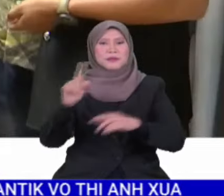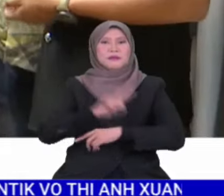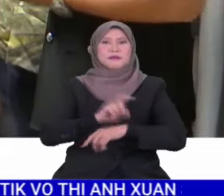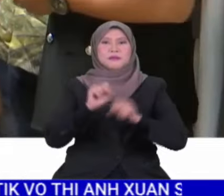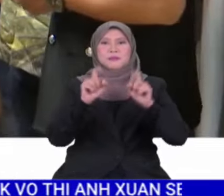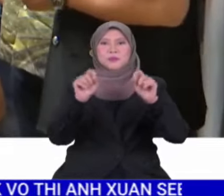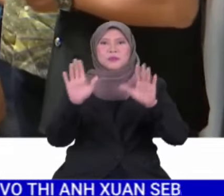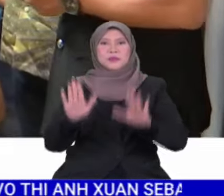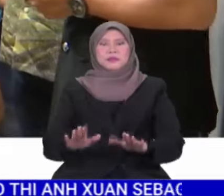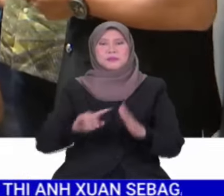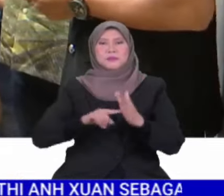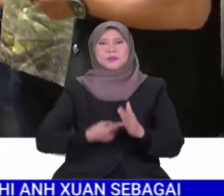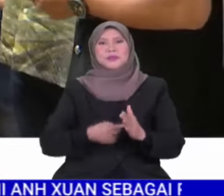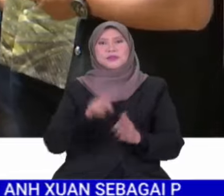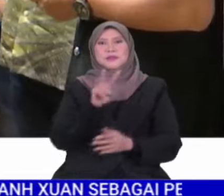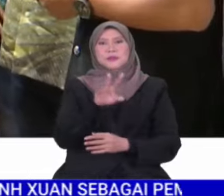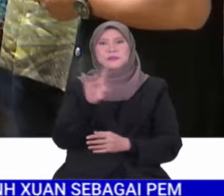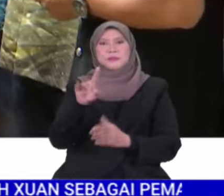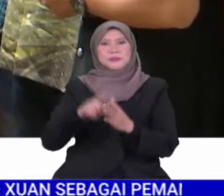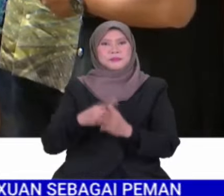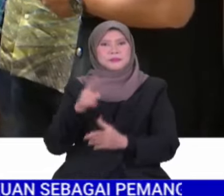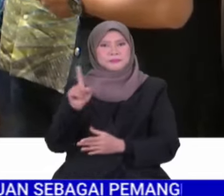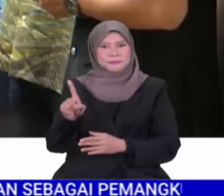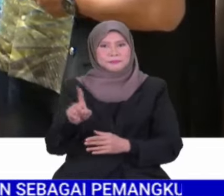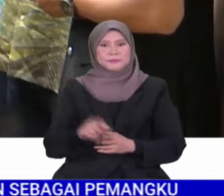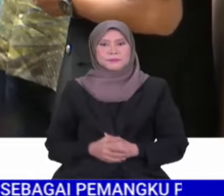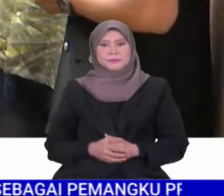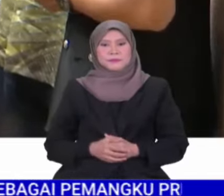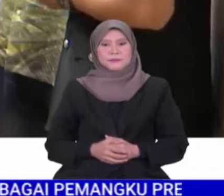dan Ahad bermula 28 Januari ini.